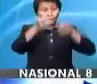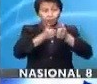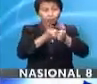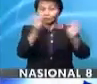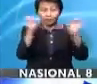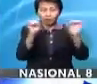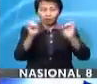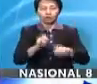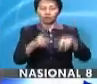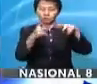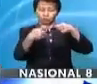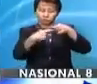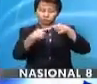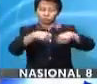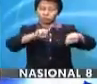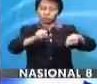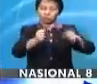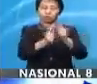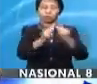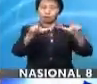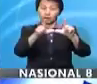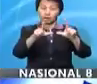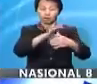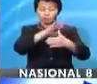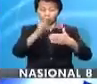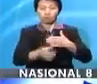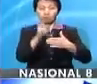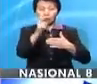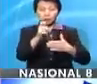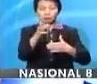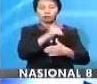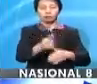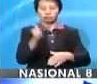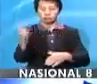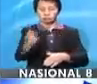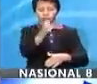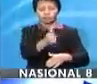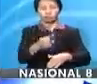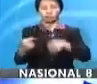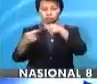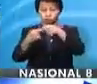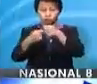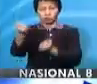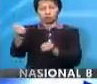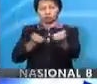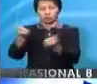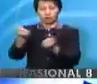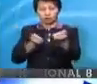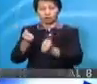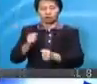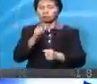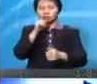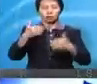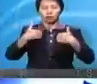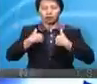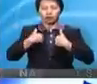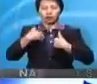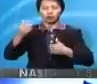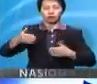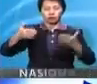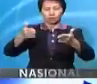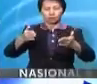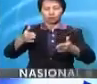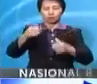2 pertuduhan menunggang motosikal dengan lesen tamat tempoh serta masing-masing 1 pertuduhan memandu kereta yang tidak mempunyai cermin